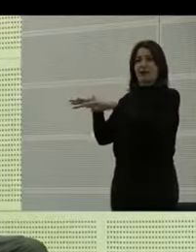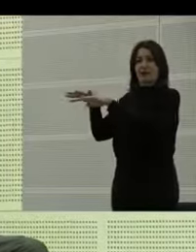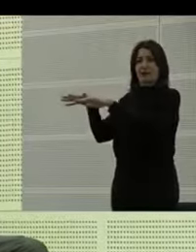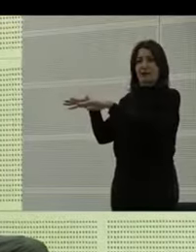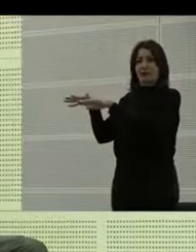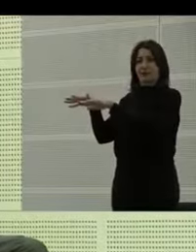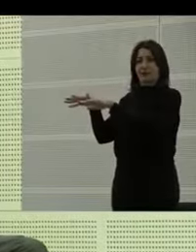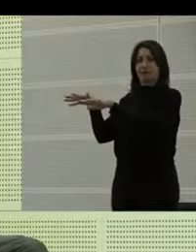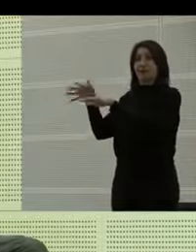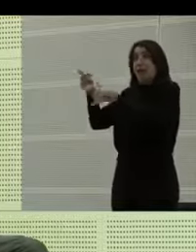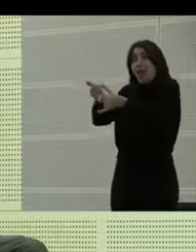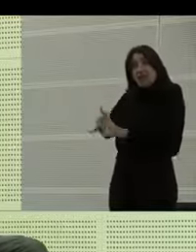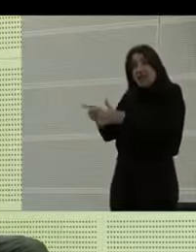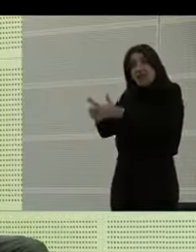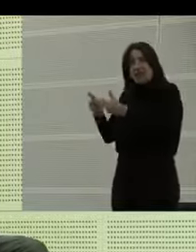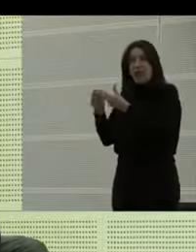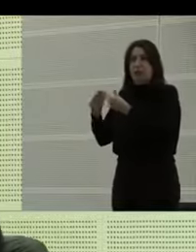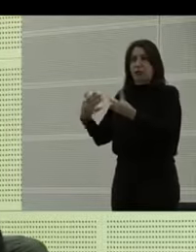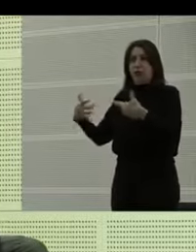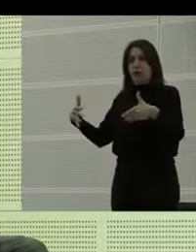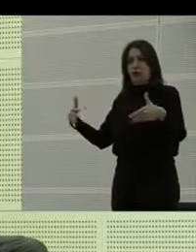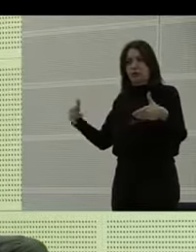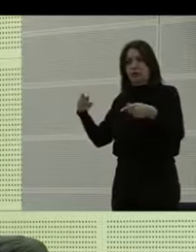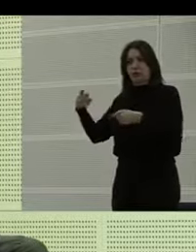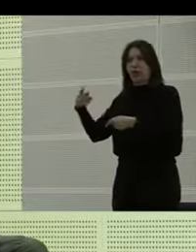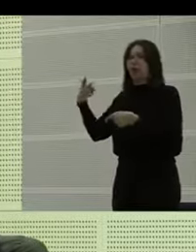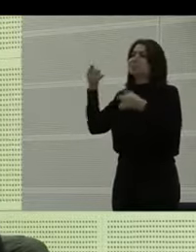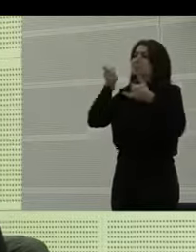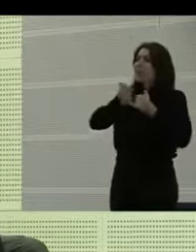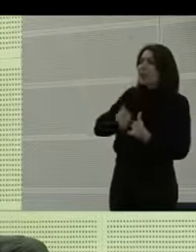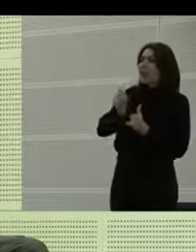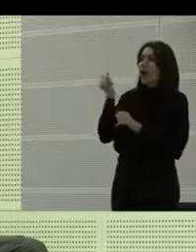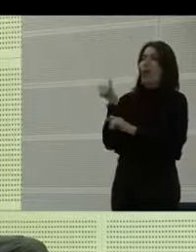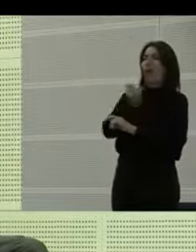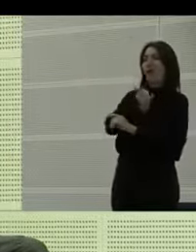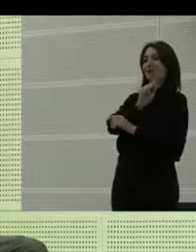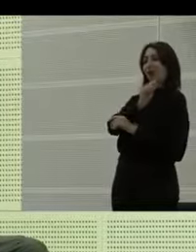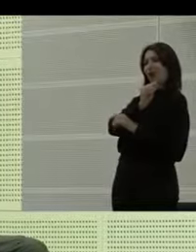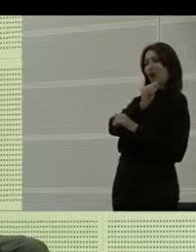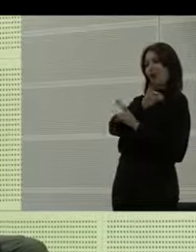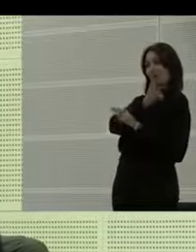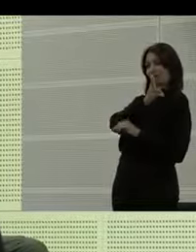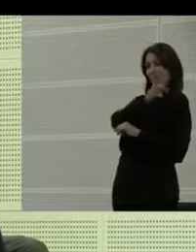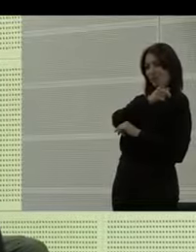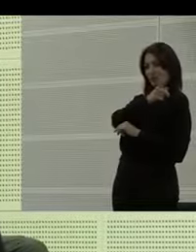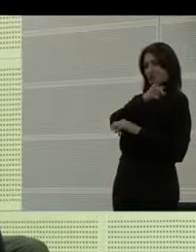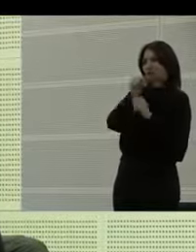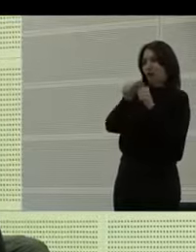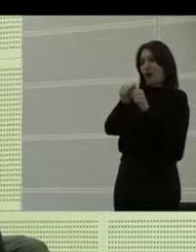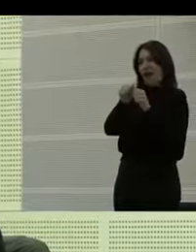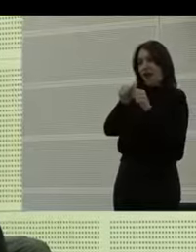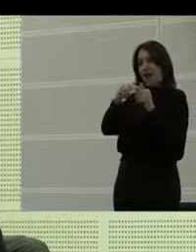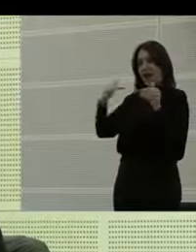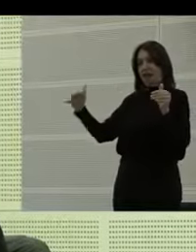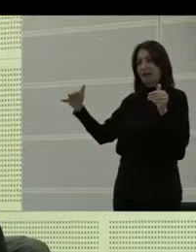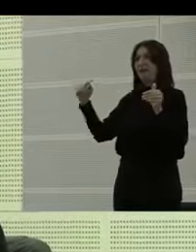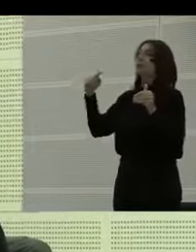Erano tante figlie e lei è l'ultima, la più giovane di queste. Ma qual è la